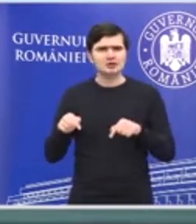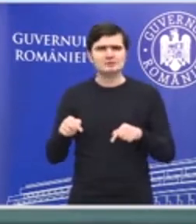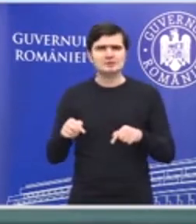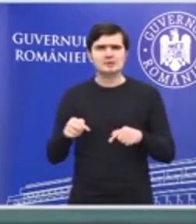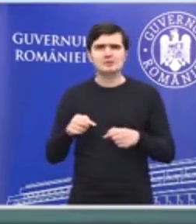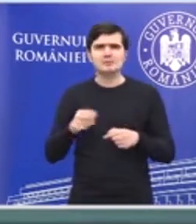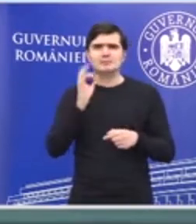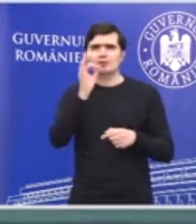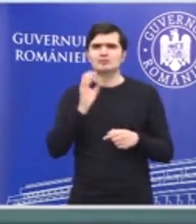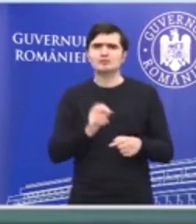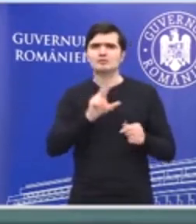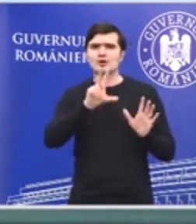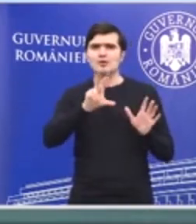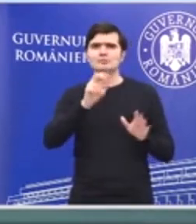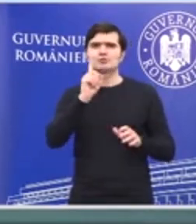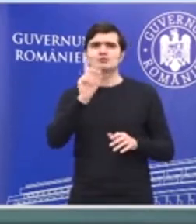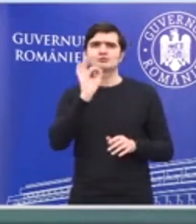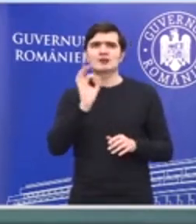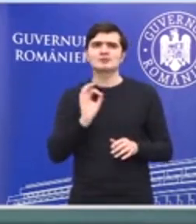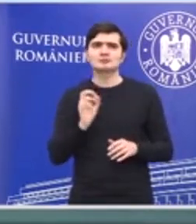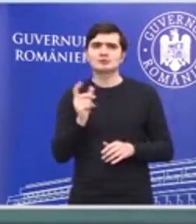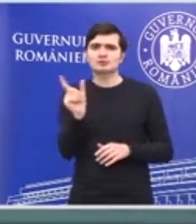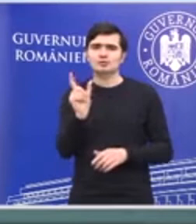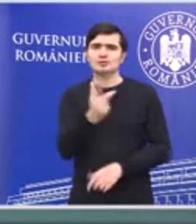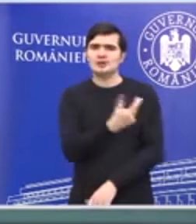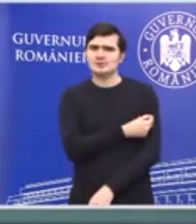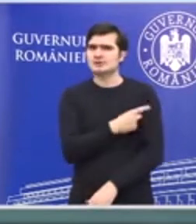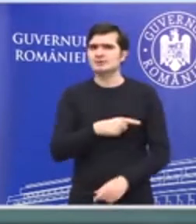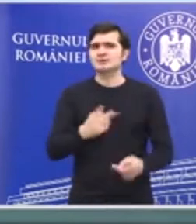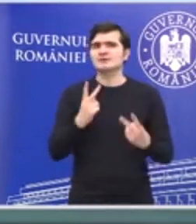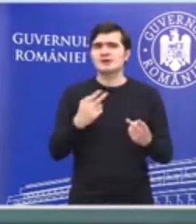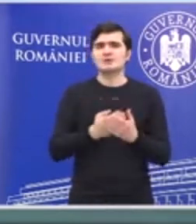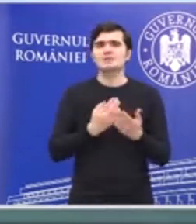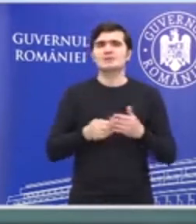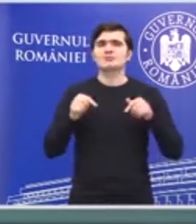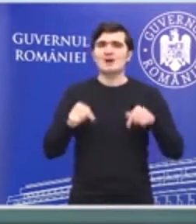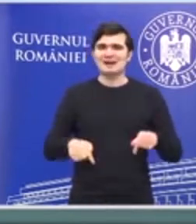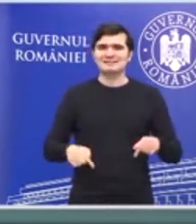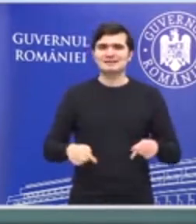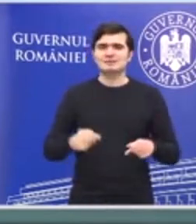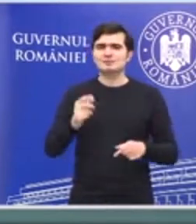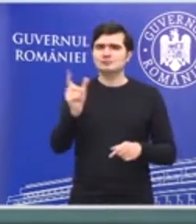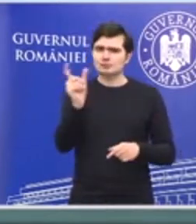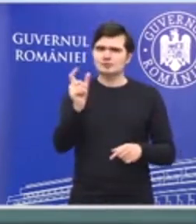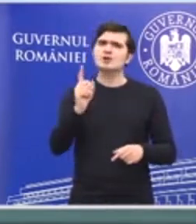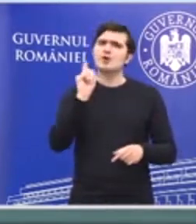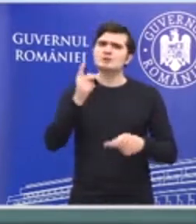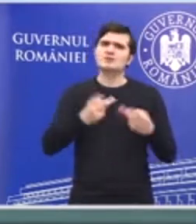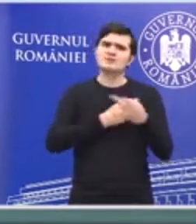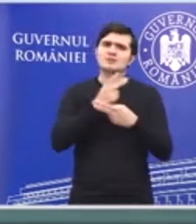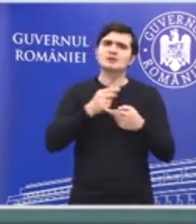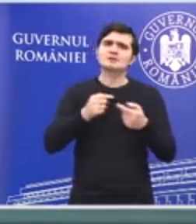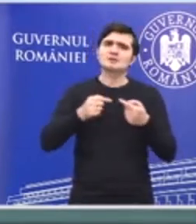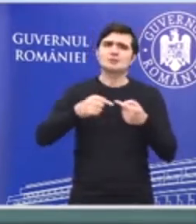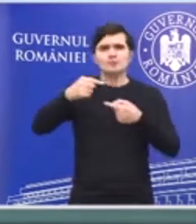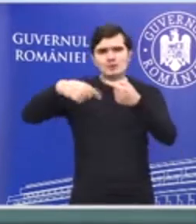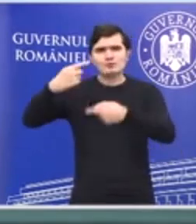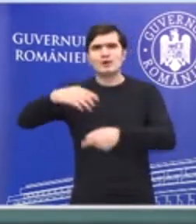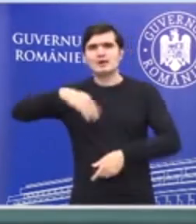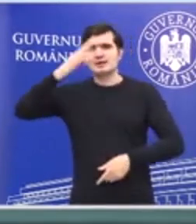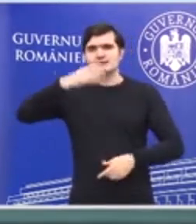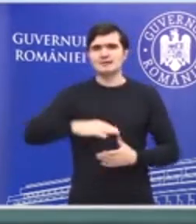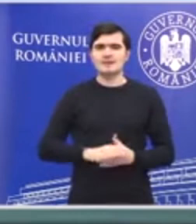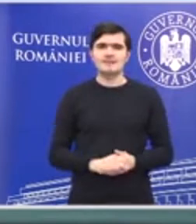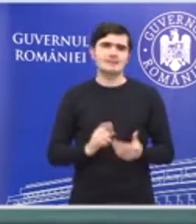acest procent de 81% din doze administrate este valabil pentru astăzi, dozele fiind utilizate pe parcursul următoarelor zile.